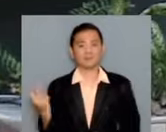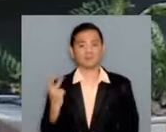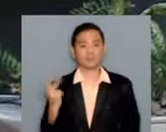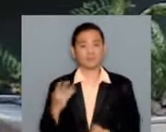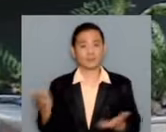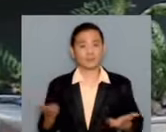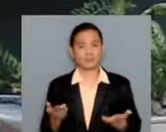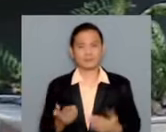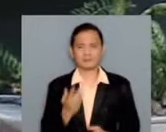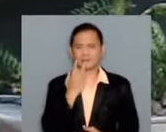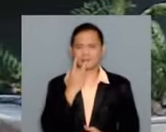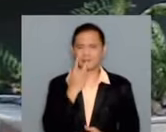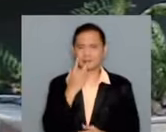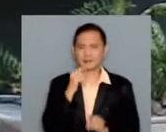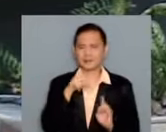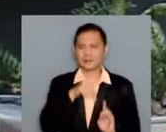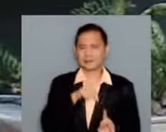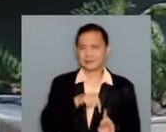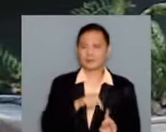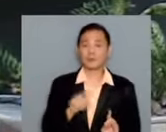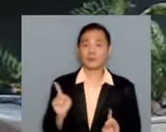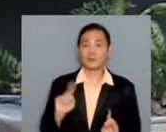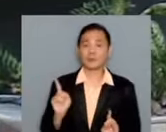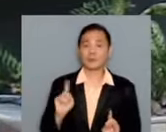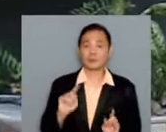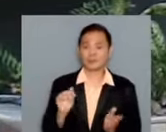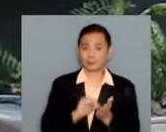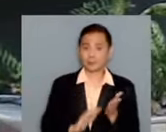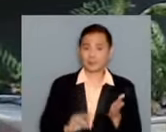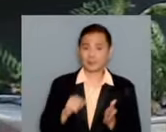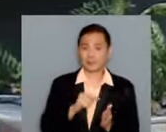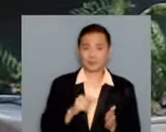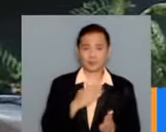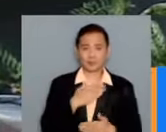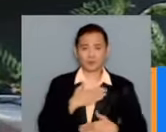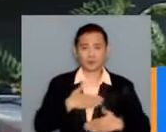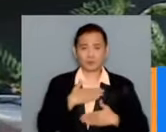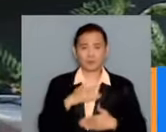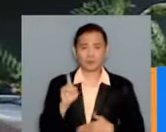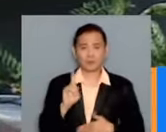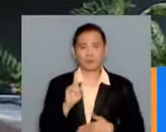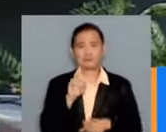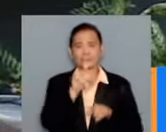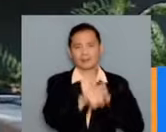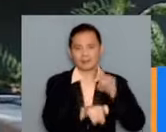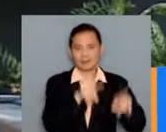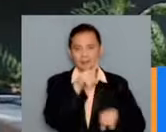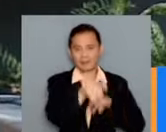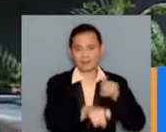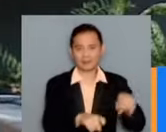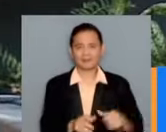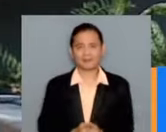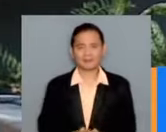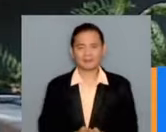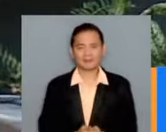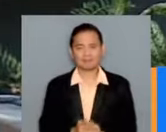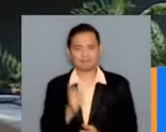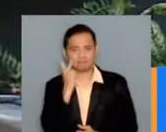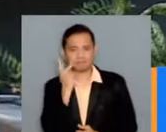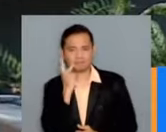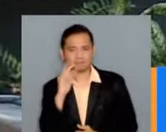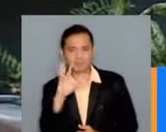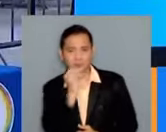estudyanteng Bibo sa tanungan. Kaya ngayong umaga ay kikilalanin natin ang magiging bagong kampyon dito Naku. Sa